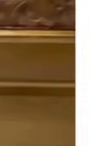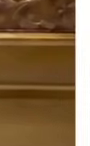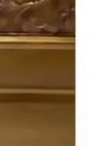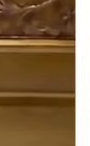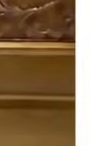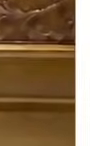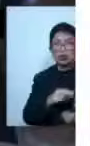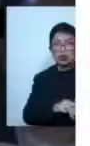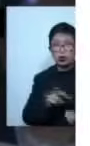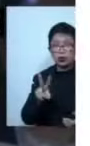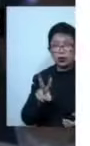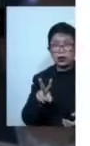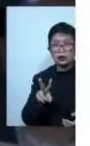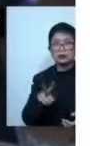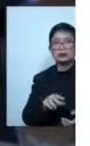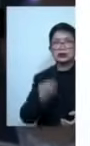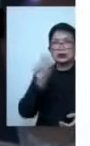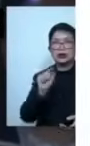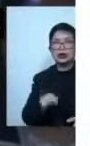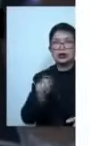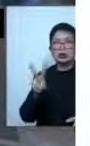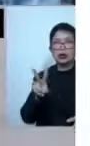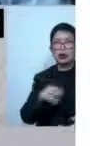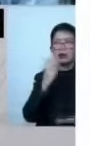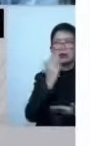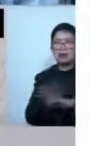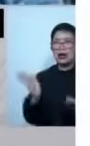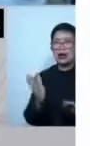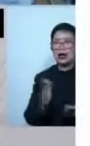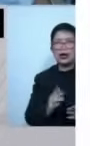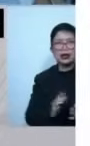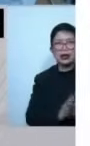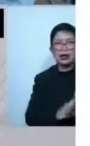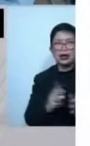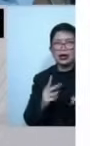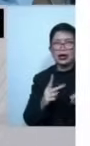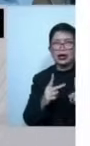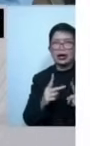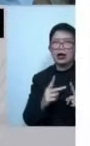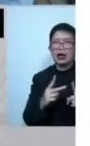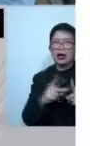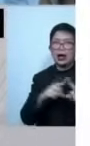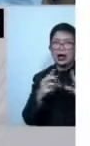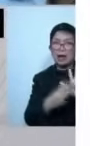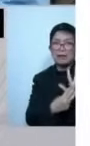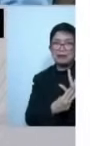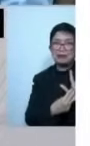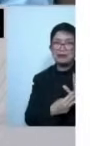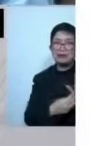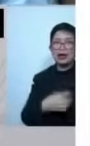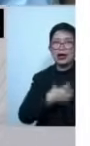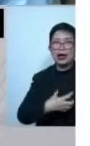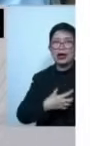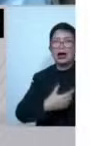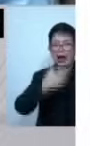Pak Prabowo juara 1, Pak Jokowinya juara 2 bahkan. Jadi tetapi apa yang disampaikan itu sama persis.